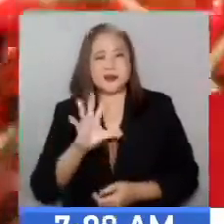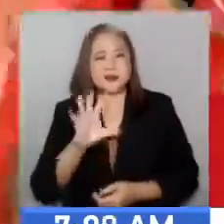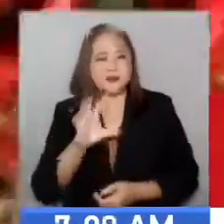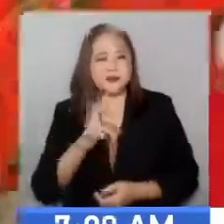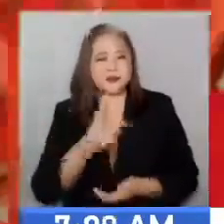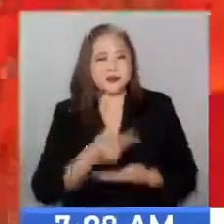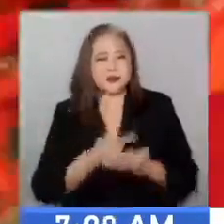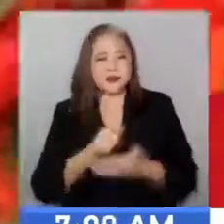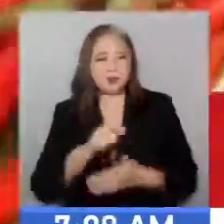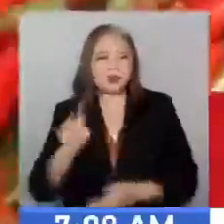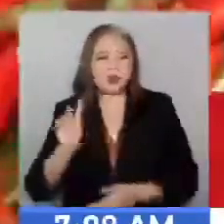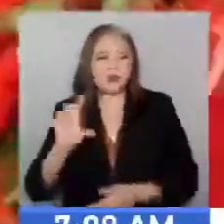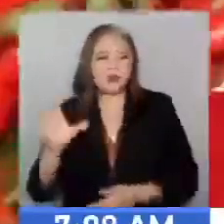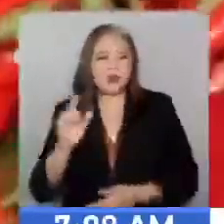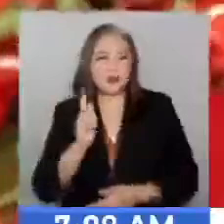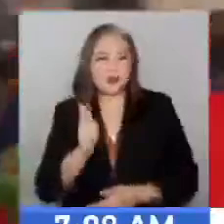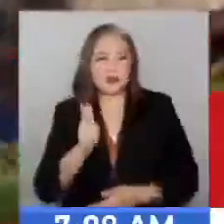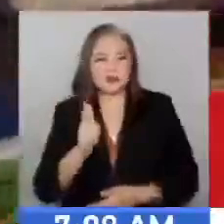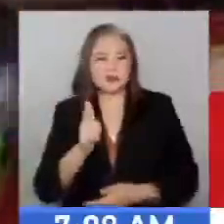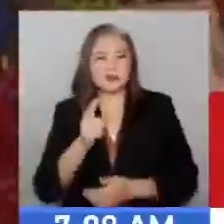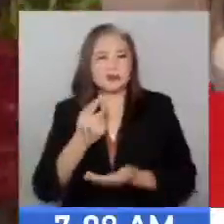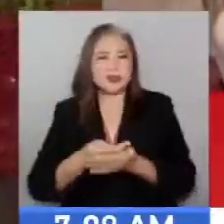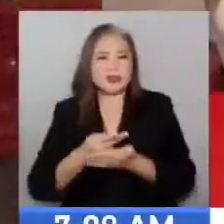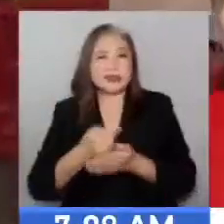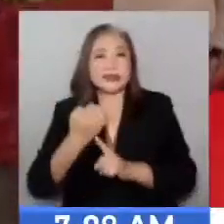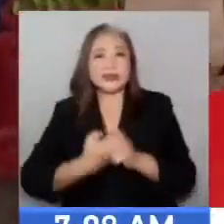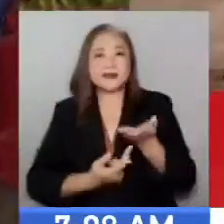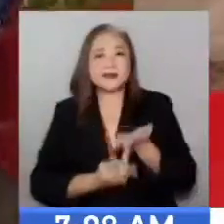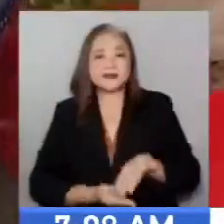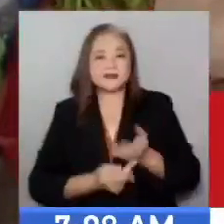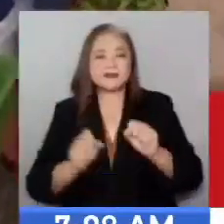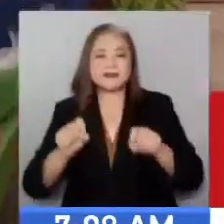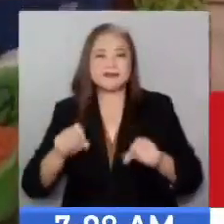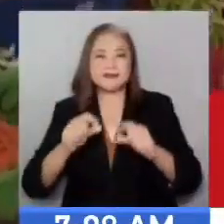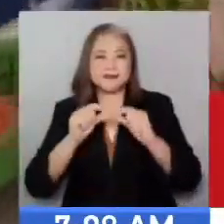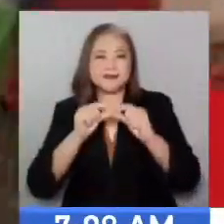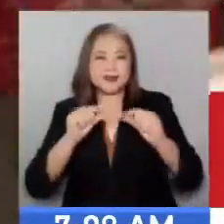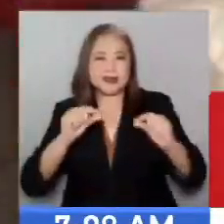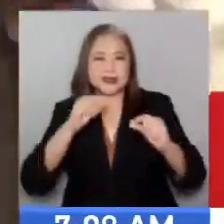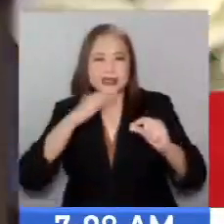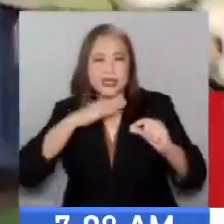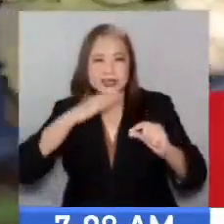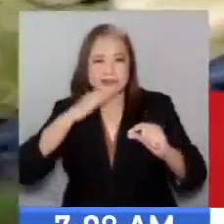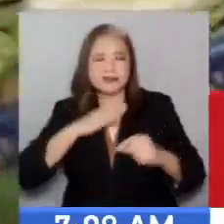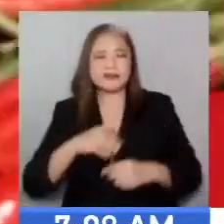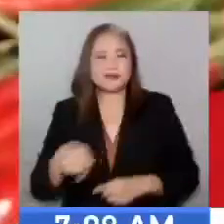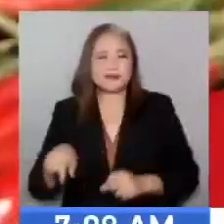720 pesos per kilo ang bentahan ng siling labuyo sa mga pamilihan.